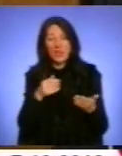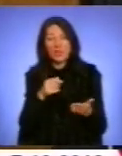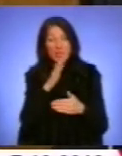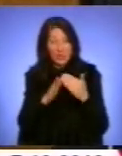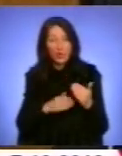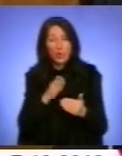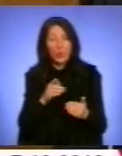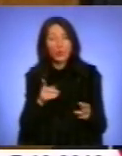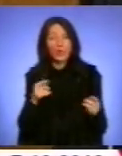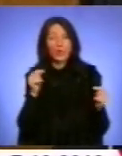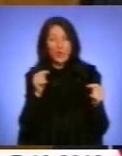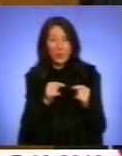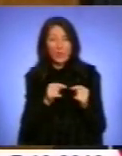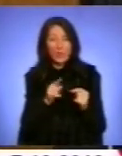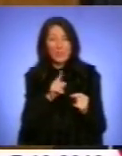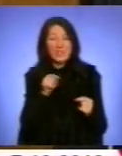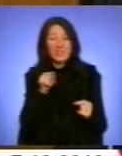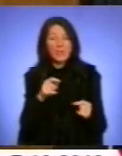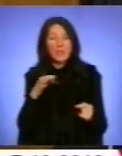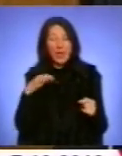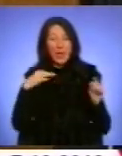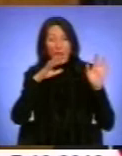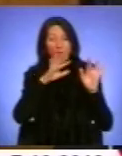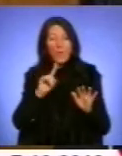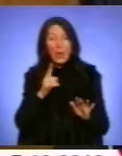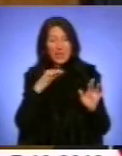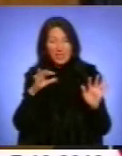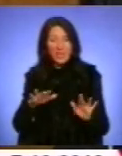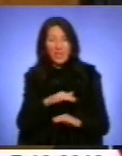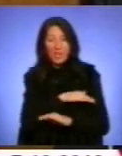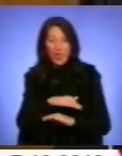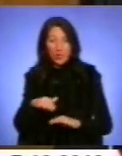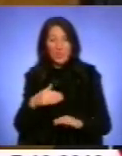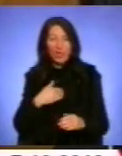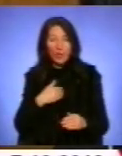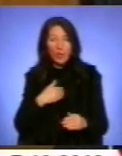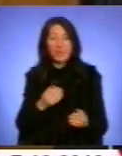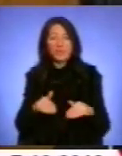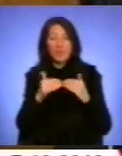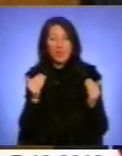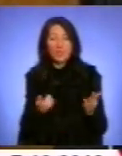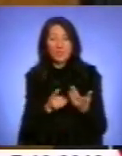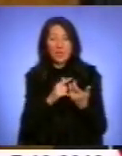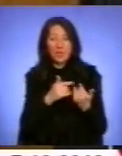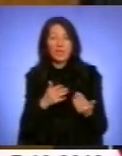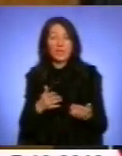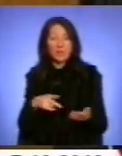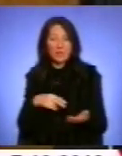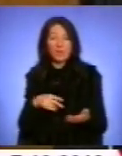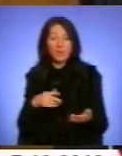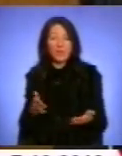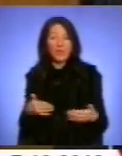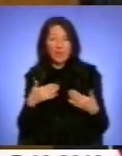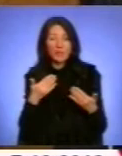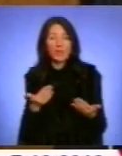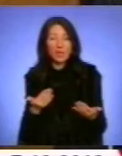відповідно з тим, як випав перший сніг на вулиці, до нас збільшилася кількість звернень. І сьогодні